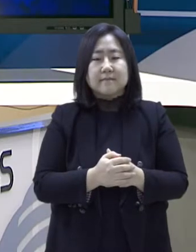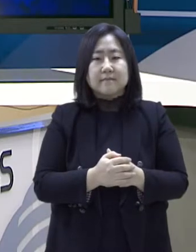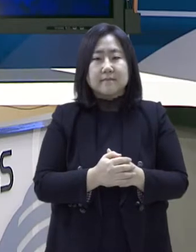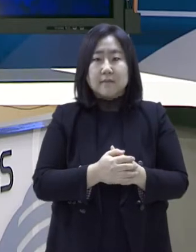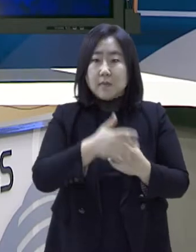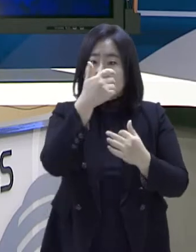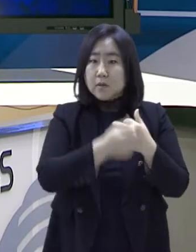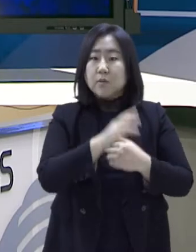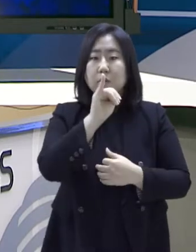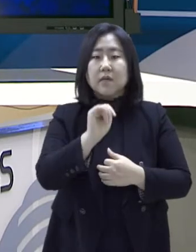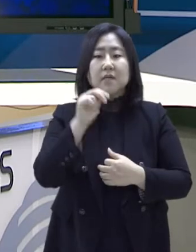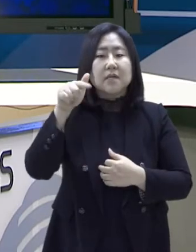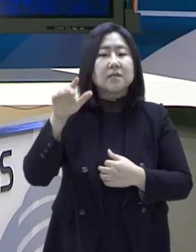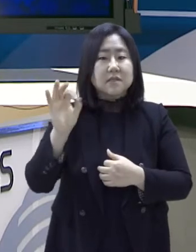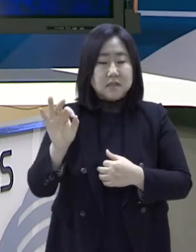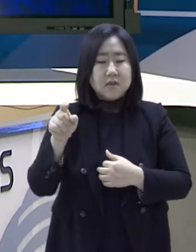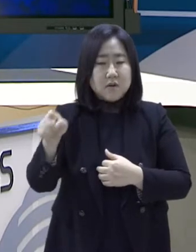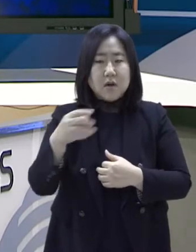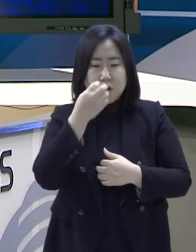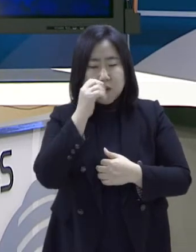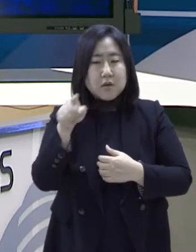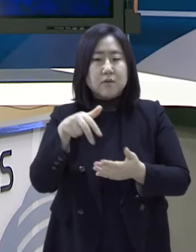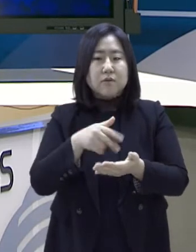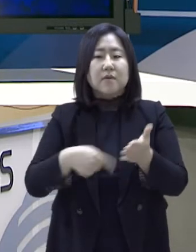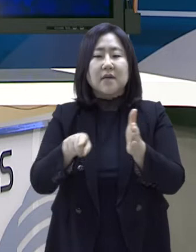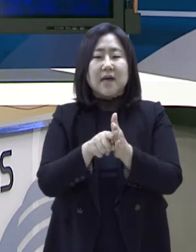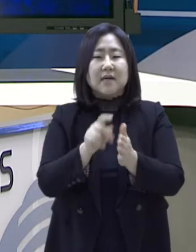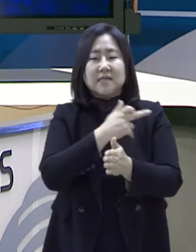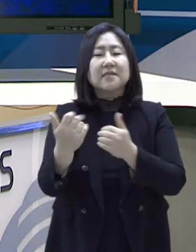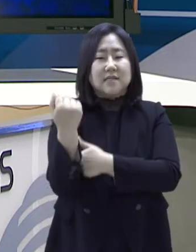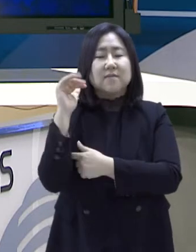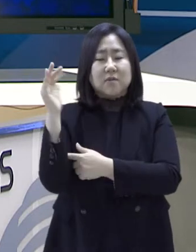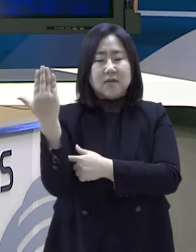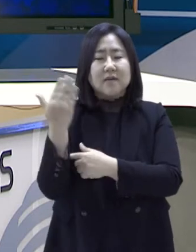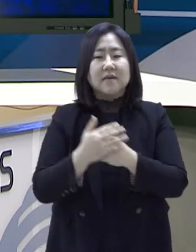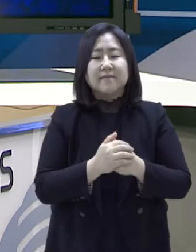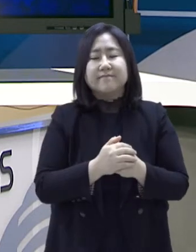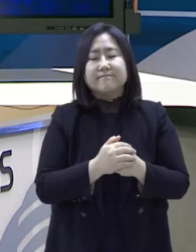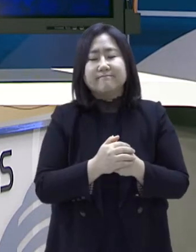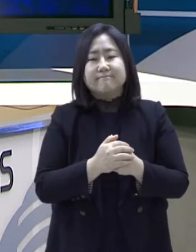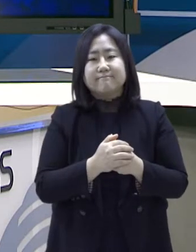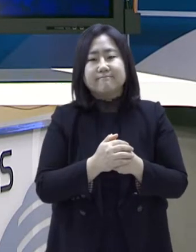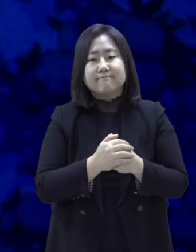서귀포 인정이 1차 산업 종사자들에게 큰 힘이 되고 있네요. 다음 준비한 소식도 전해주시죠.